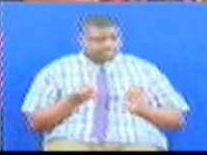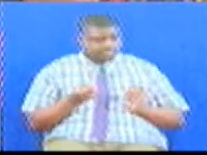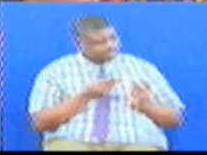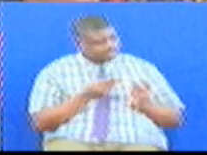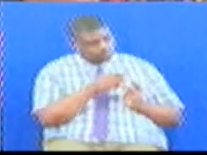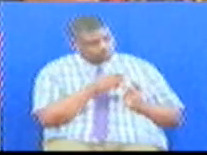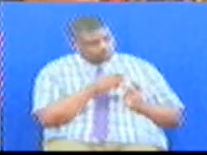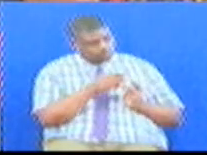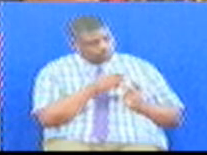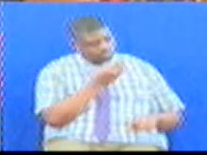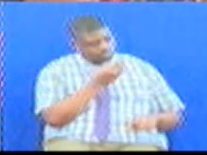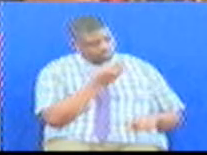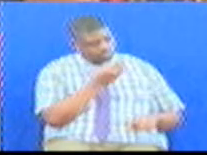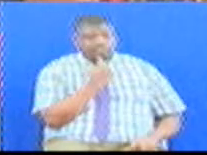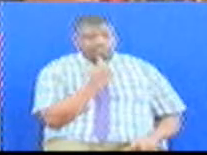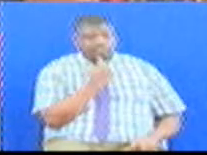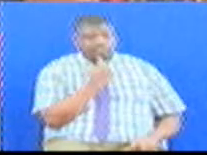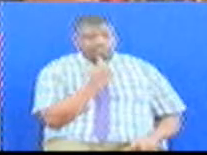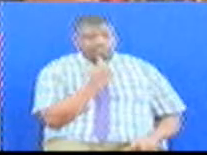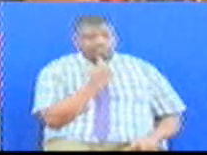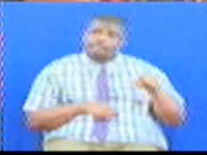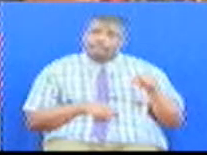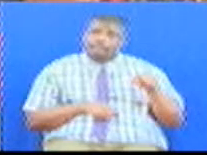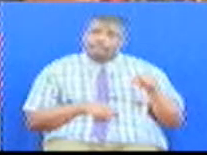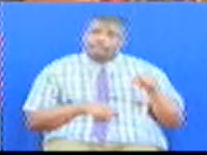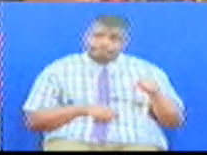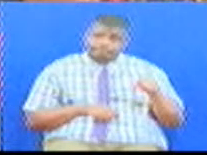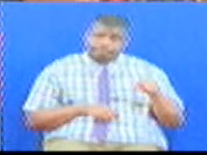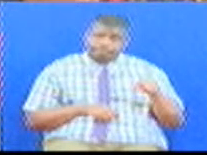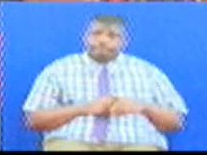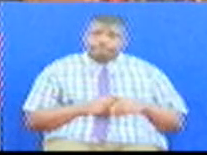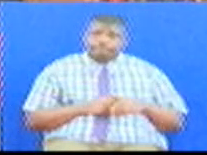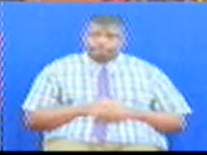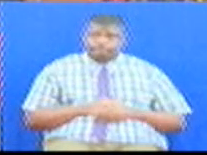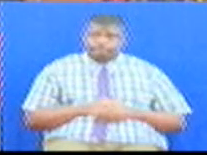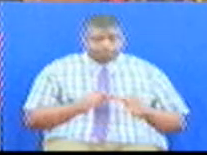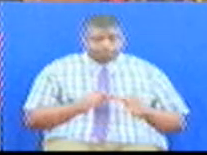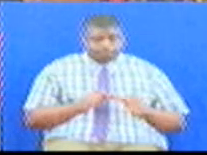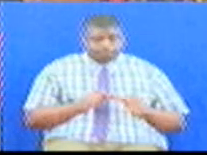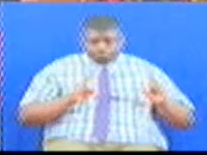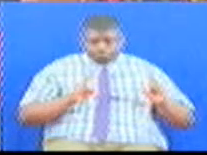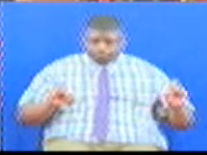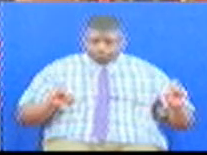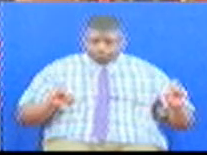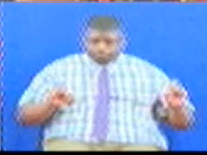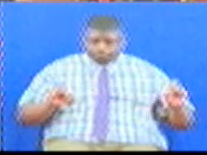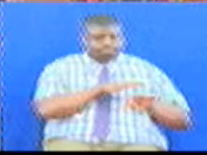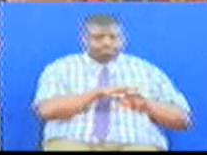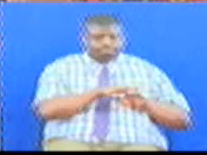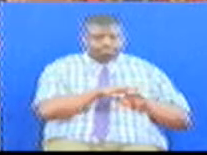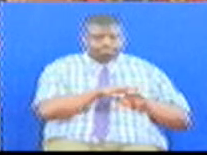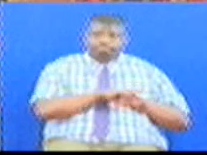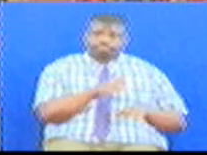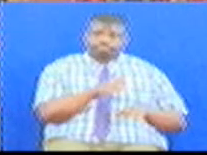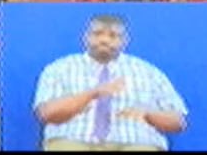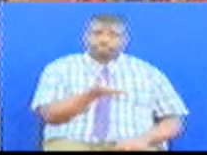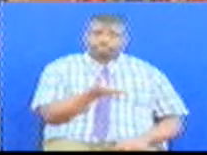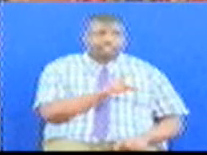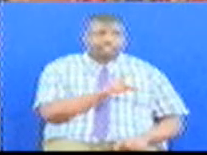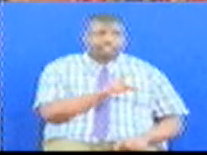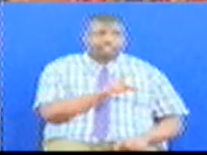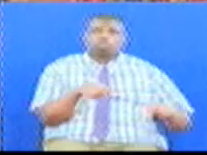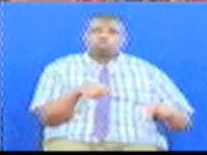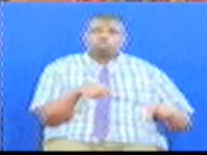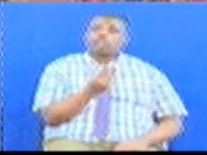hapa: notwithstanding with any other provision of the contrary, the Attorney General may require the Chief Parliamentary Draftman to carry out a